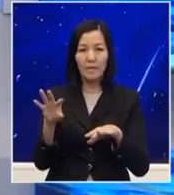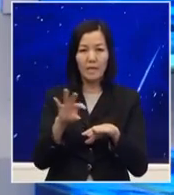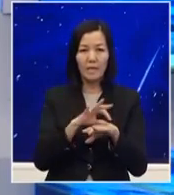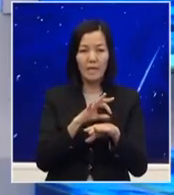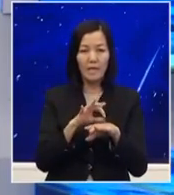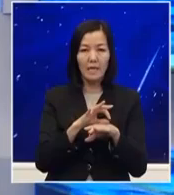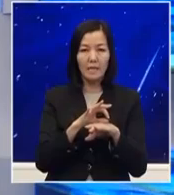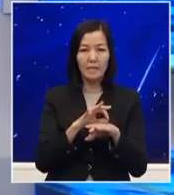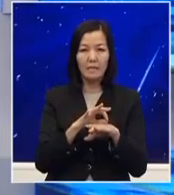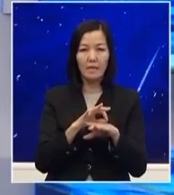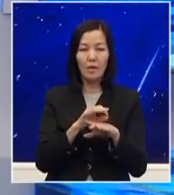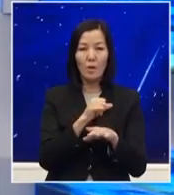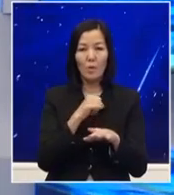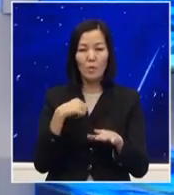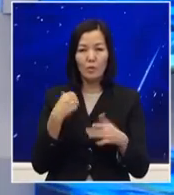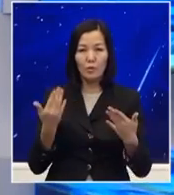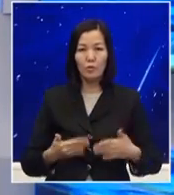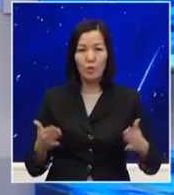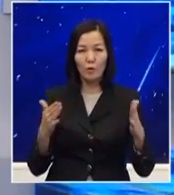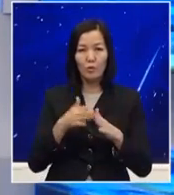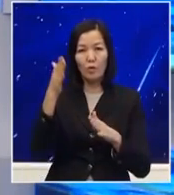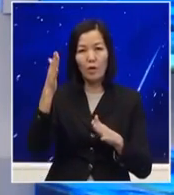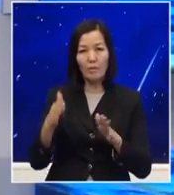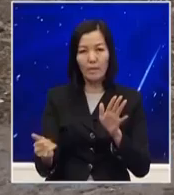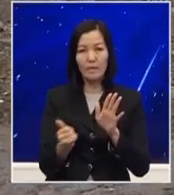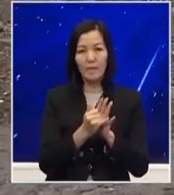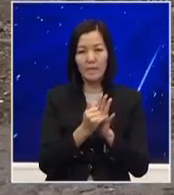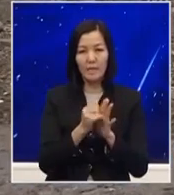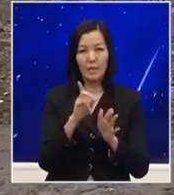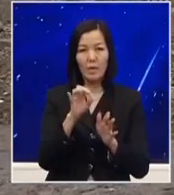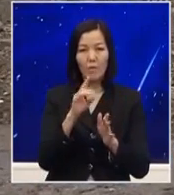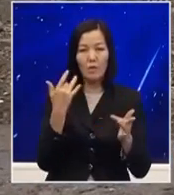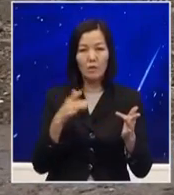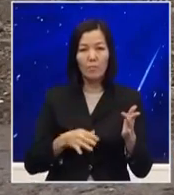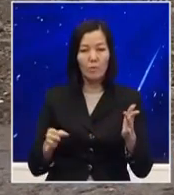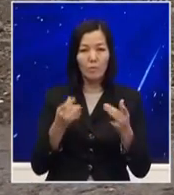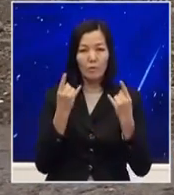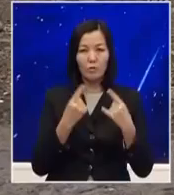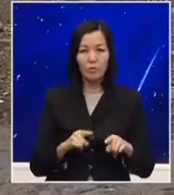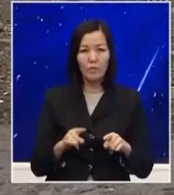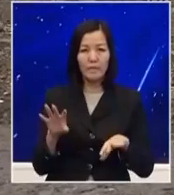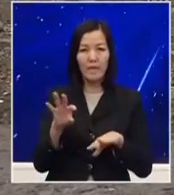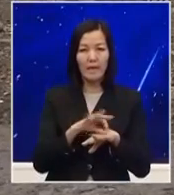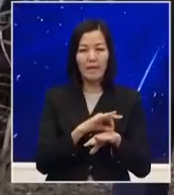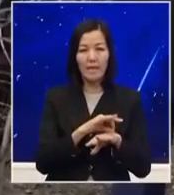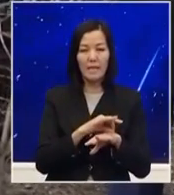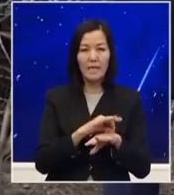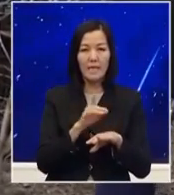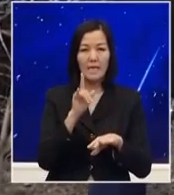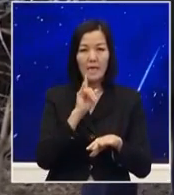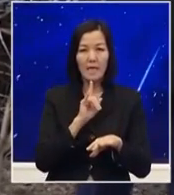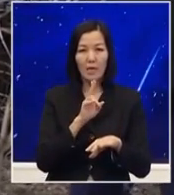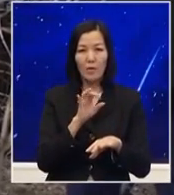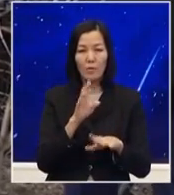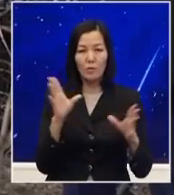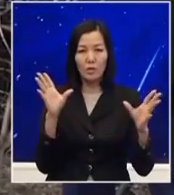арналған тақтайша өздері тұрған үй қабырғасын әлінді. Отағасы Болат Жамбыл облысының тумасы болса, жары Көкше жерінен.